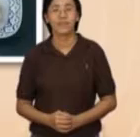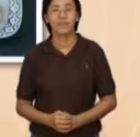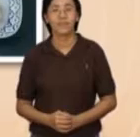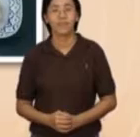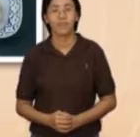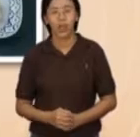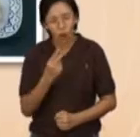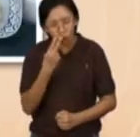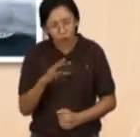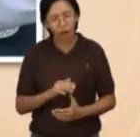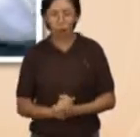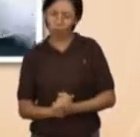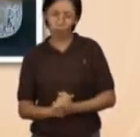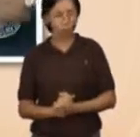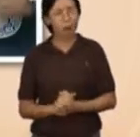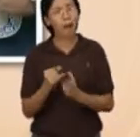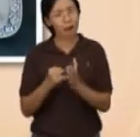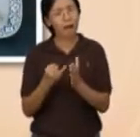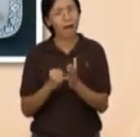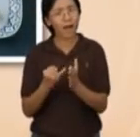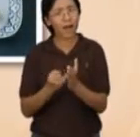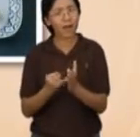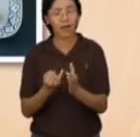้เห็นอย่างนี้แล้วทำไม่ยากเลยนะคะ